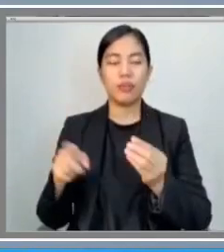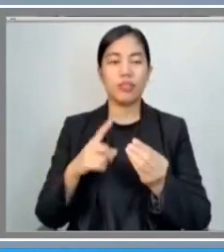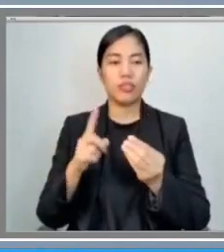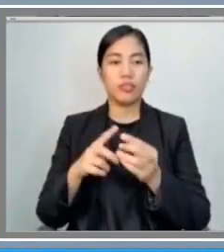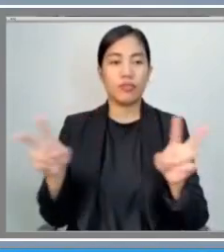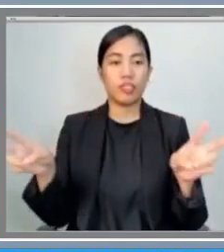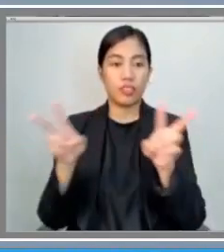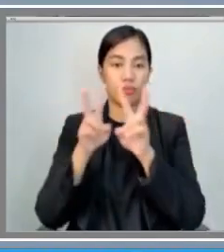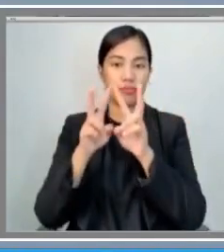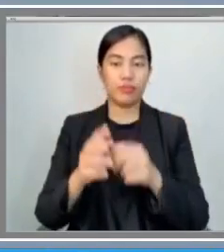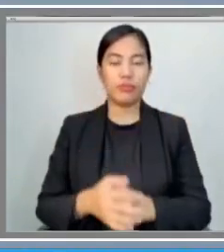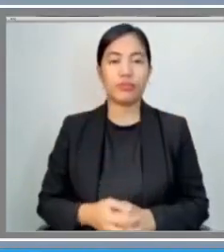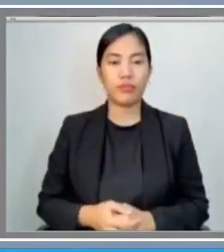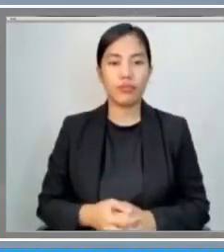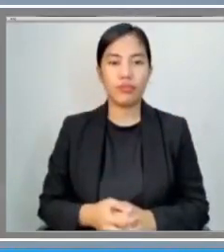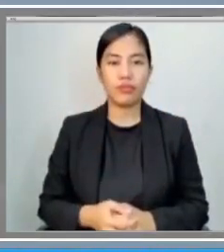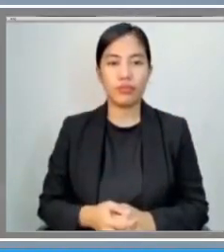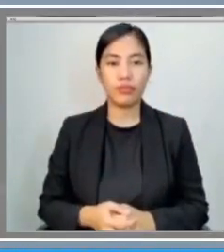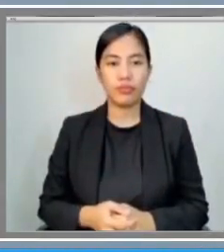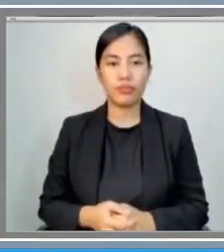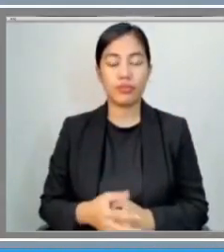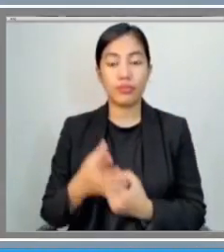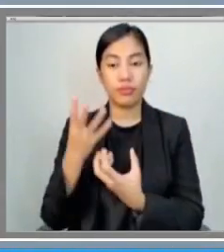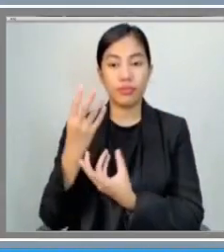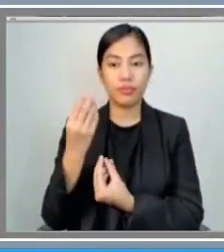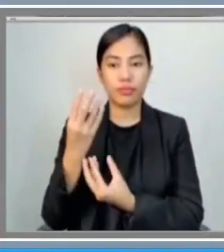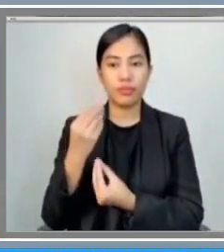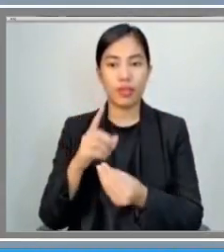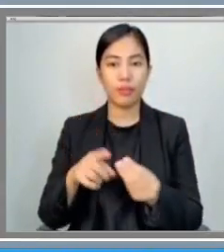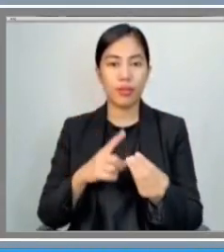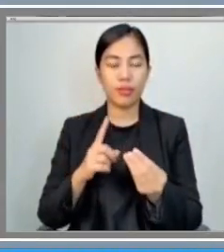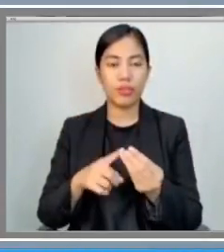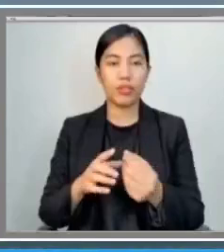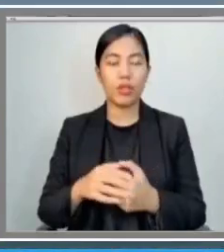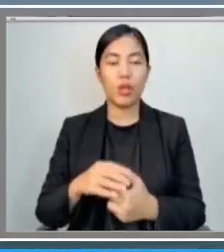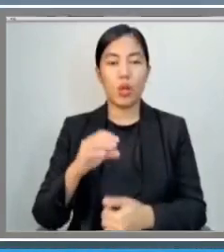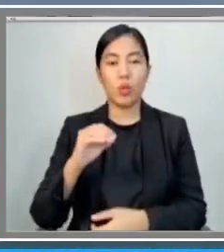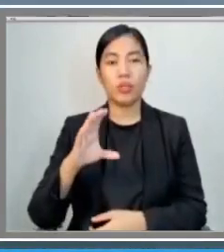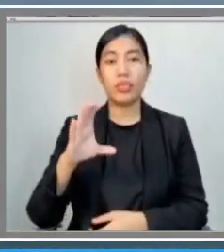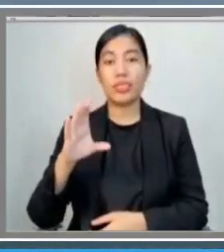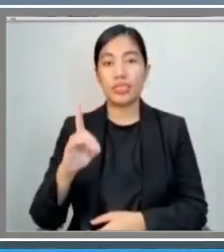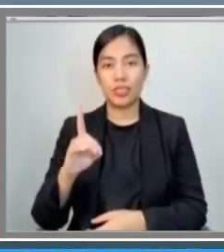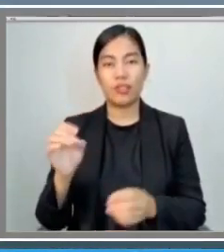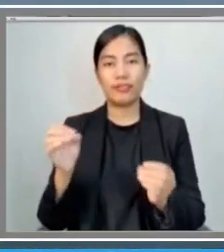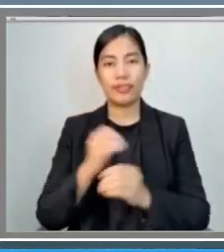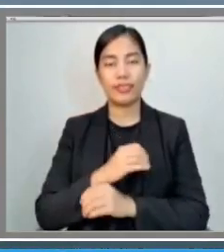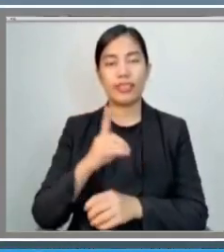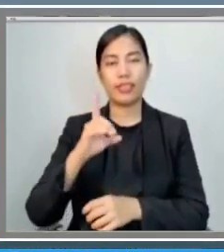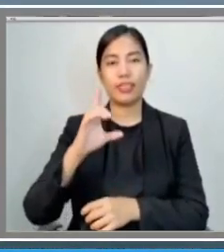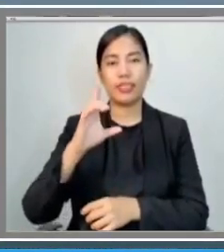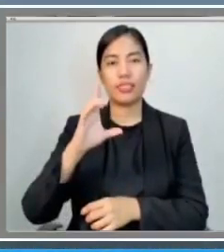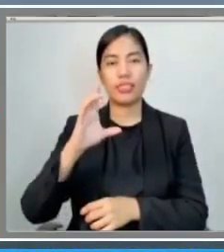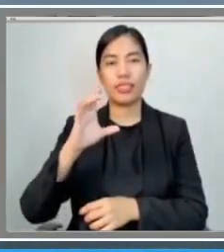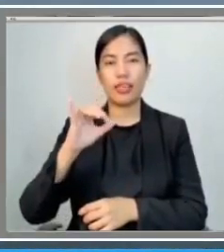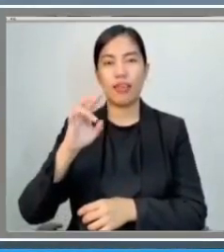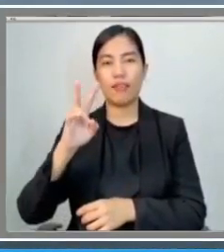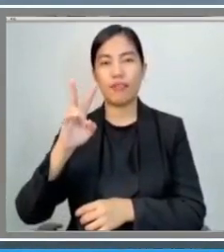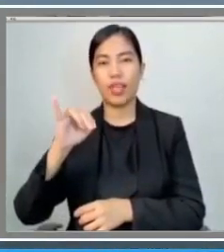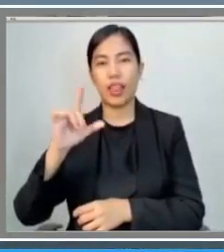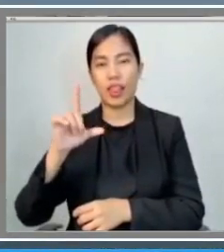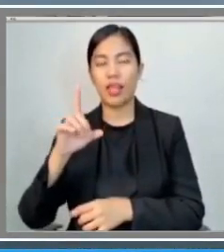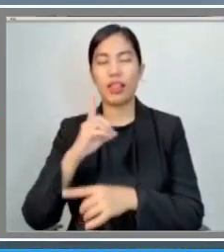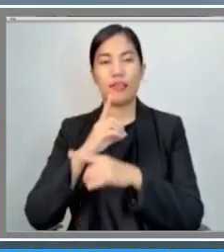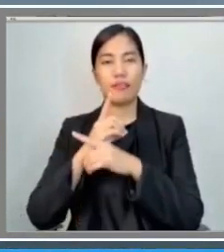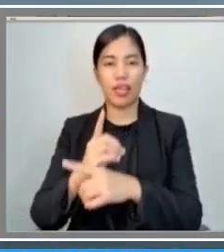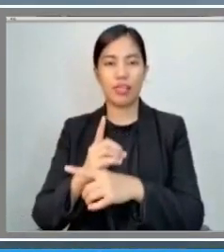Cony Raffy update lamang tayo ang sabi sa atin ng ocd calabarson habang nananatili sa alert level 1 yyung bulkang taal ay hindi raw nila